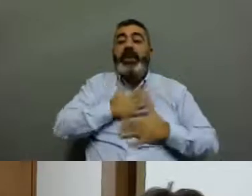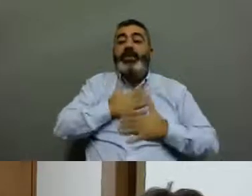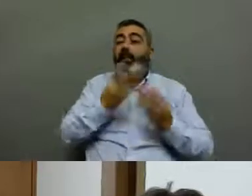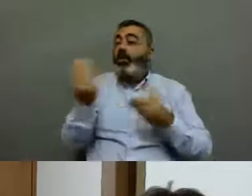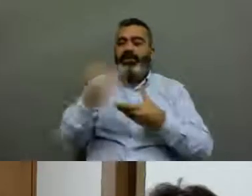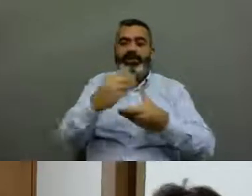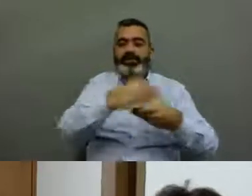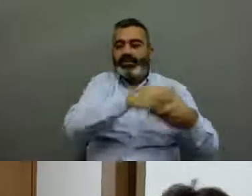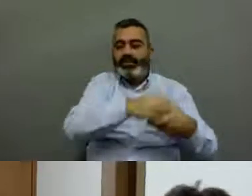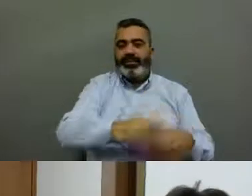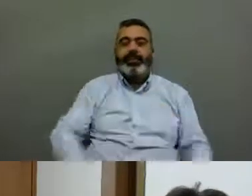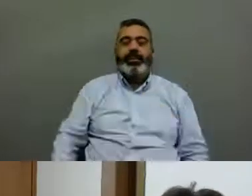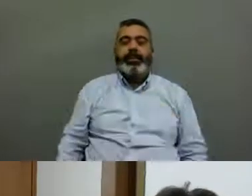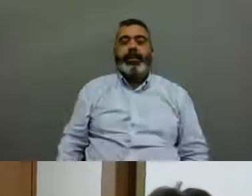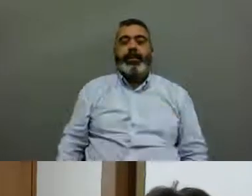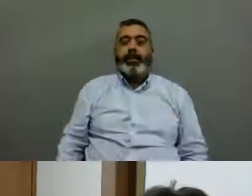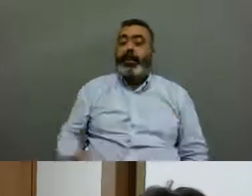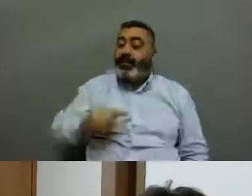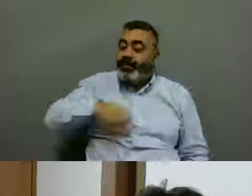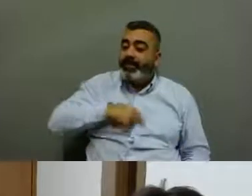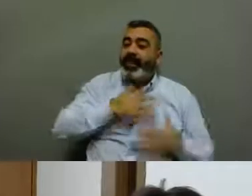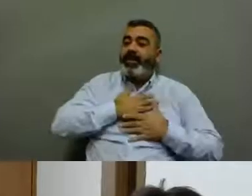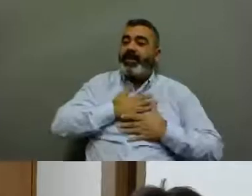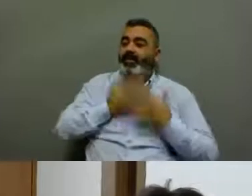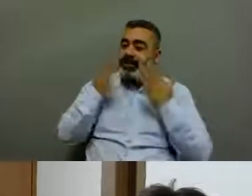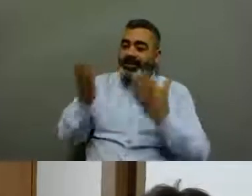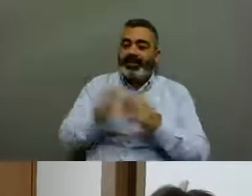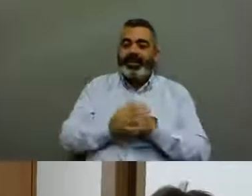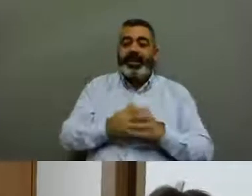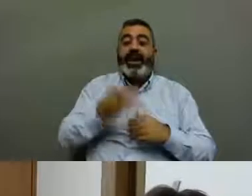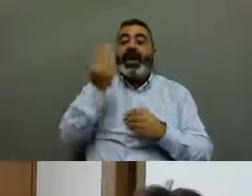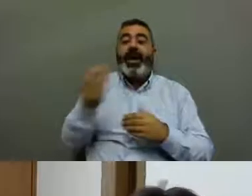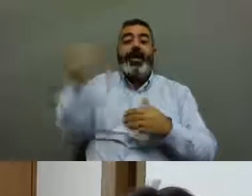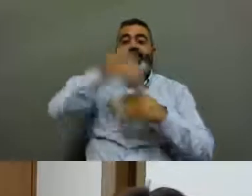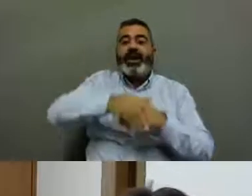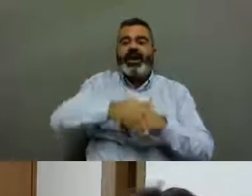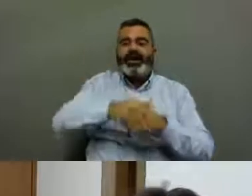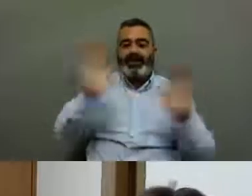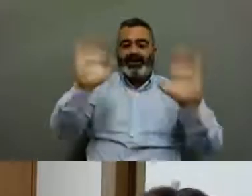σας. Εμείς ευχαριστούμε. Ευχαριστούμε πολύ. Καλό σας βράδυ.